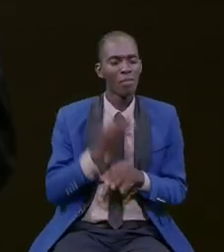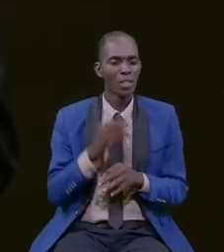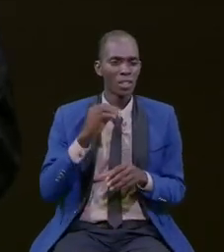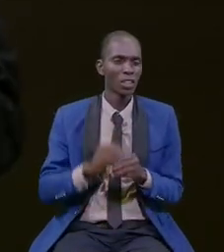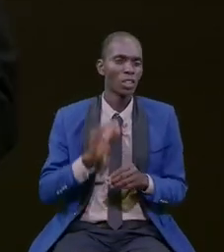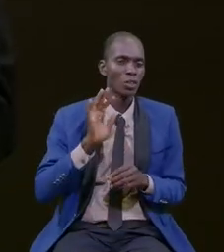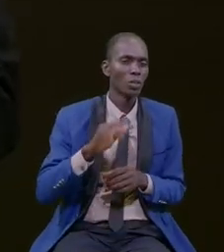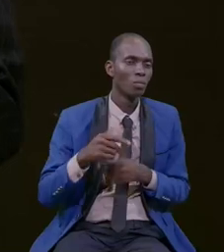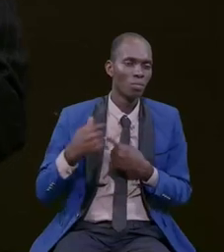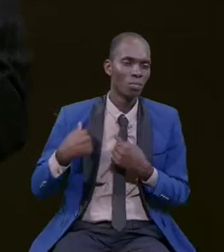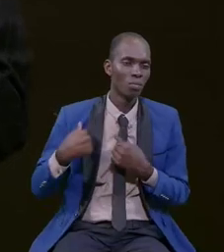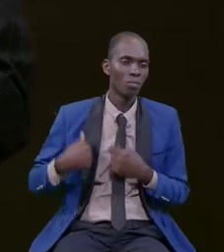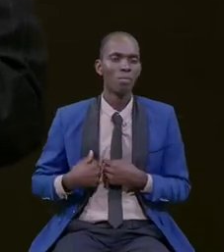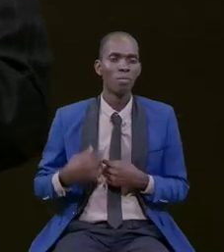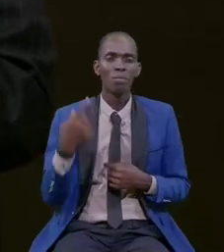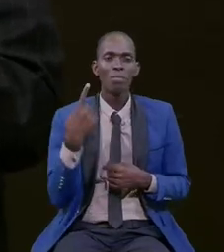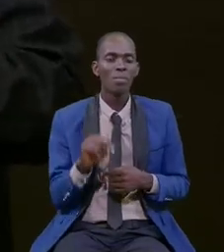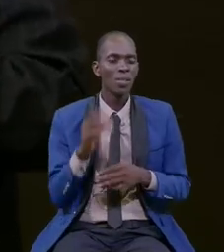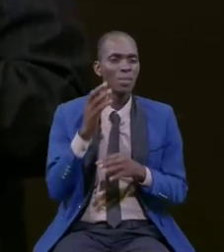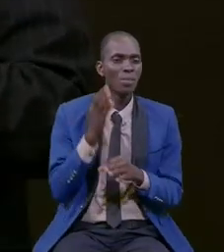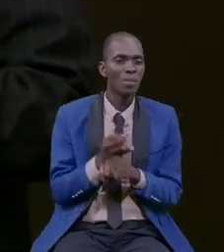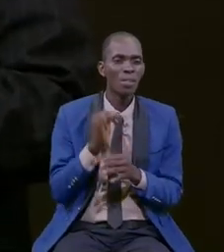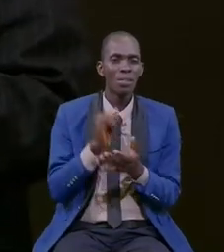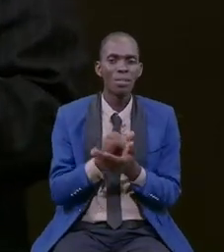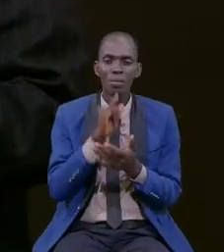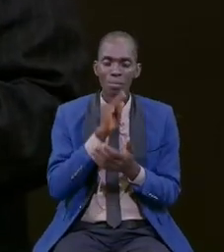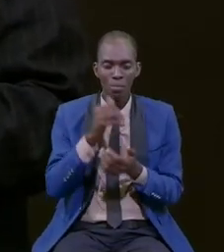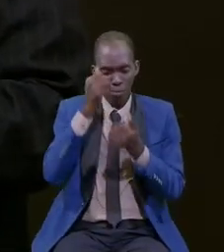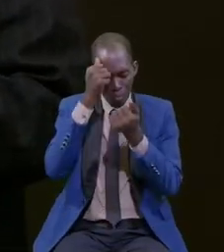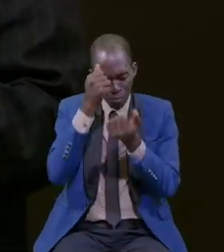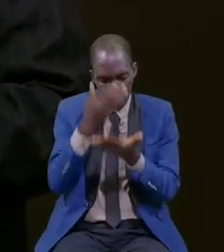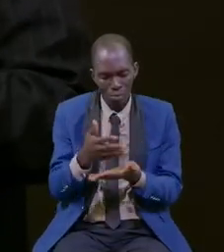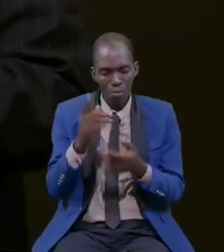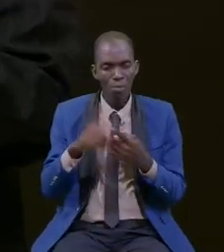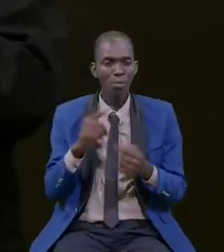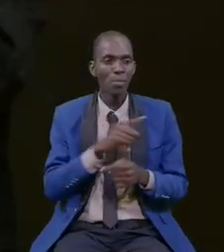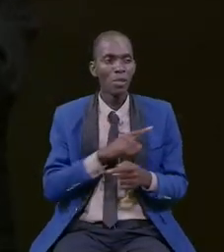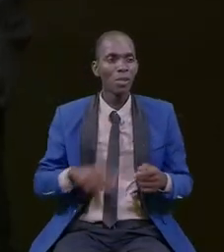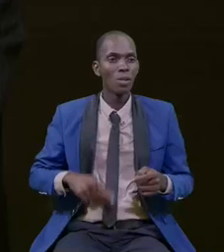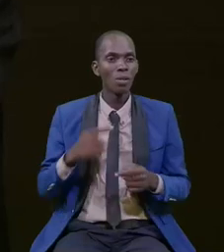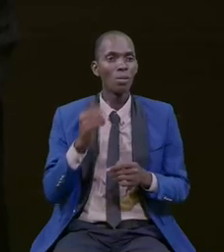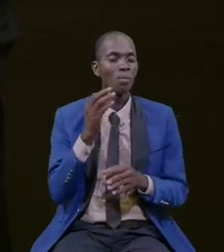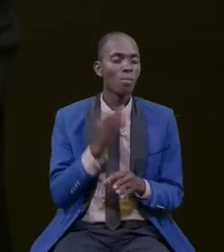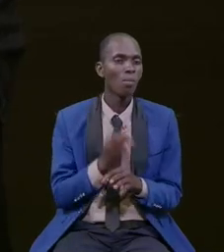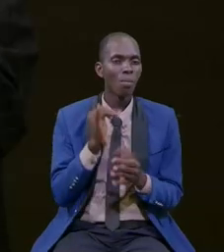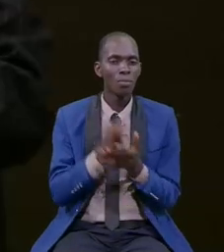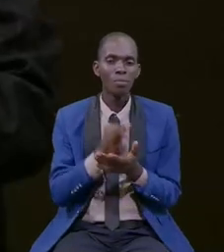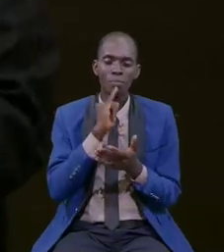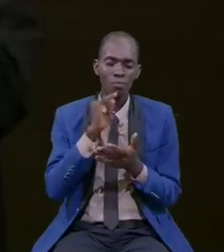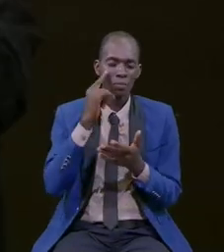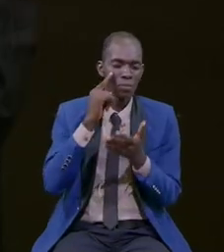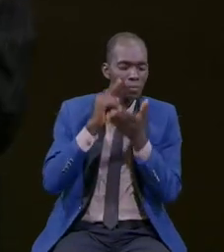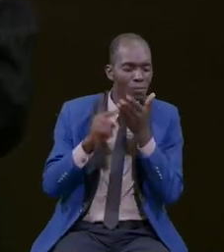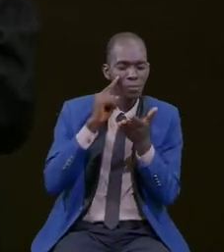votre cœur verra-t-il la foi qui est obéissante à l'Éternel la foi qui est observable par le